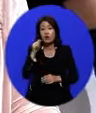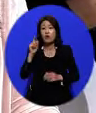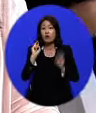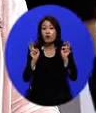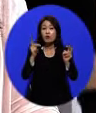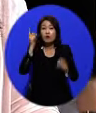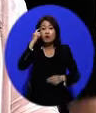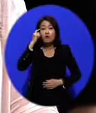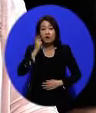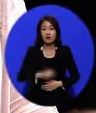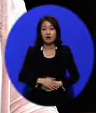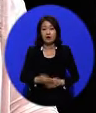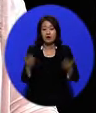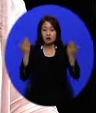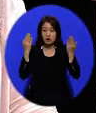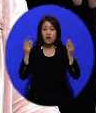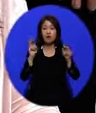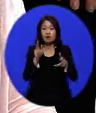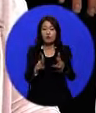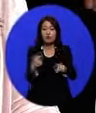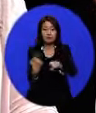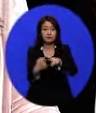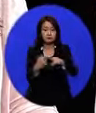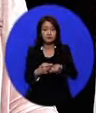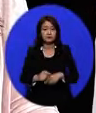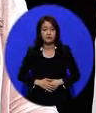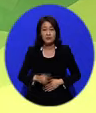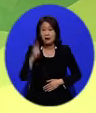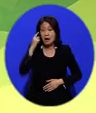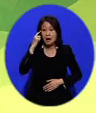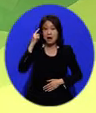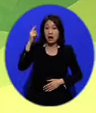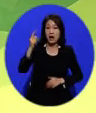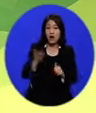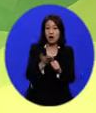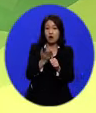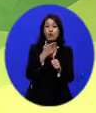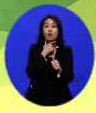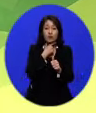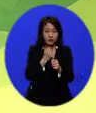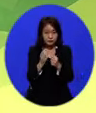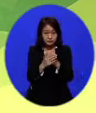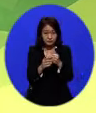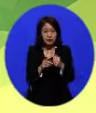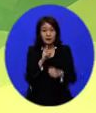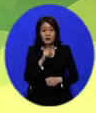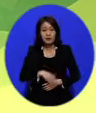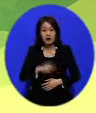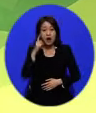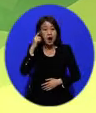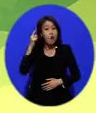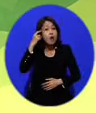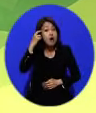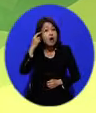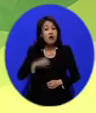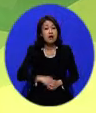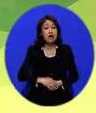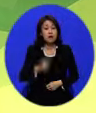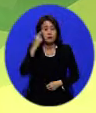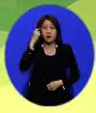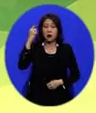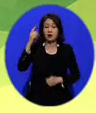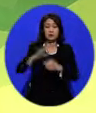그러냐면 기업이나 학교나 똑같아요. 아, 창의적인 인재를 원하기 때문에 그래요. 근데 창의가 왜 필요하냐?